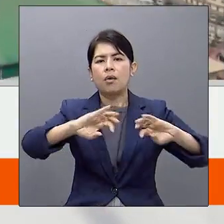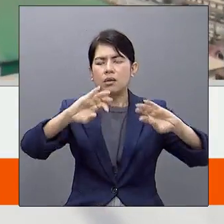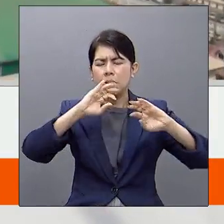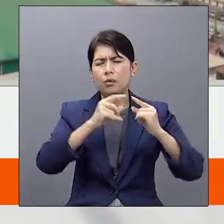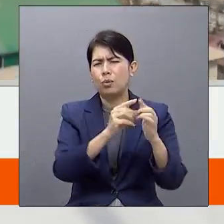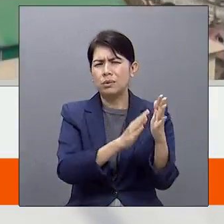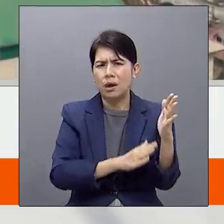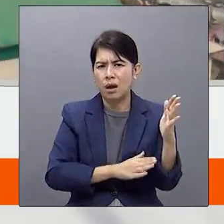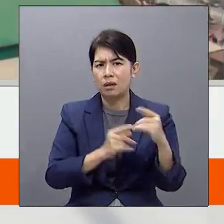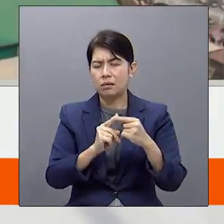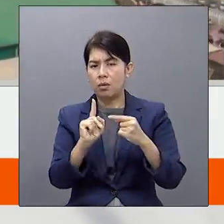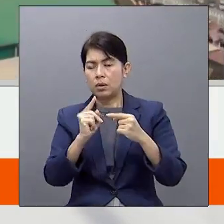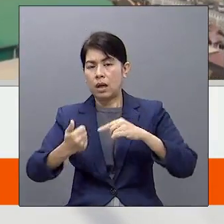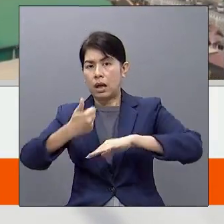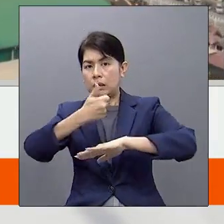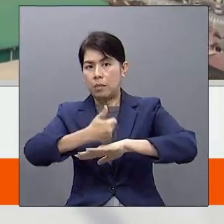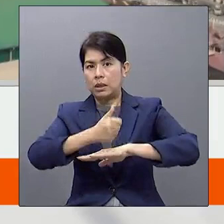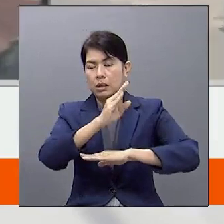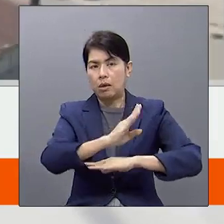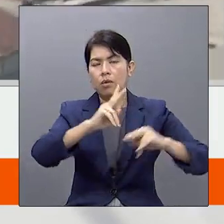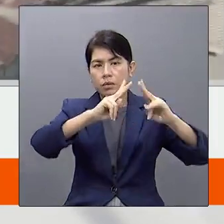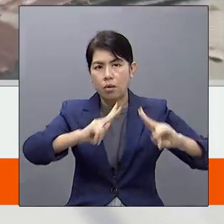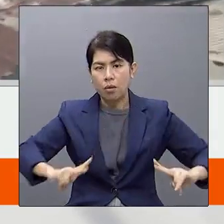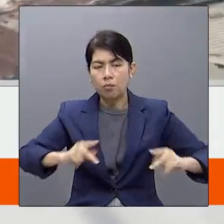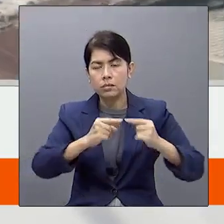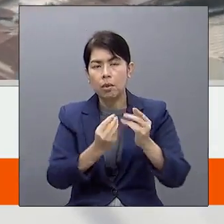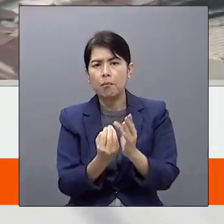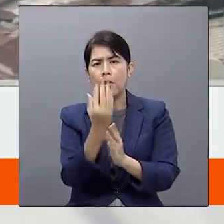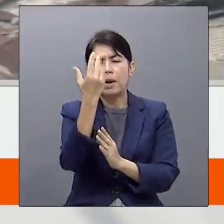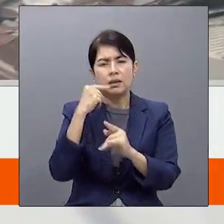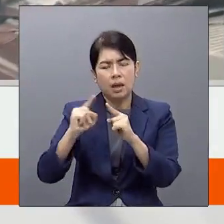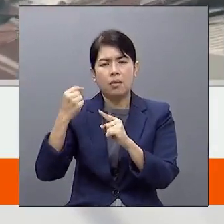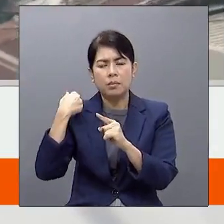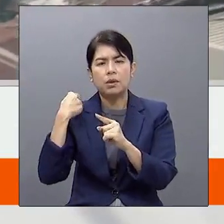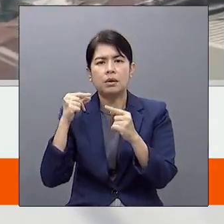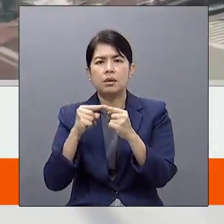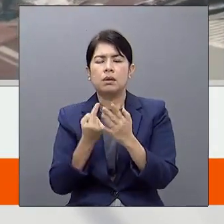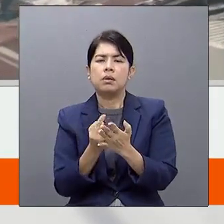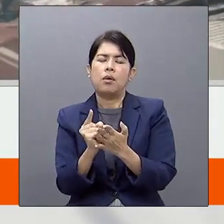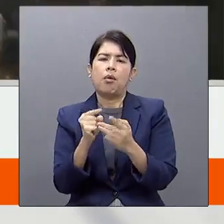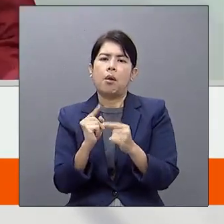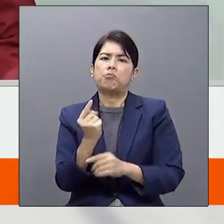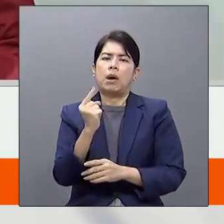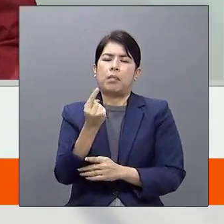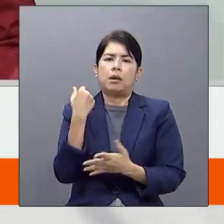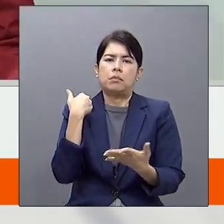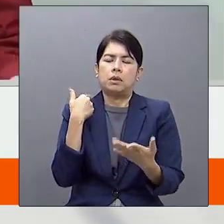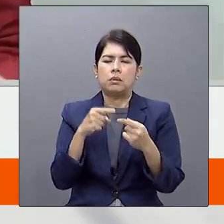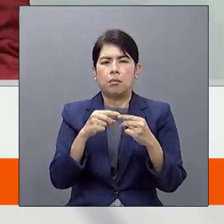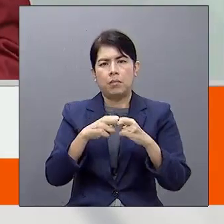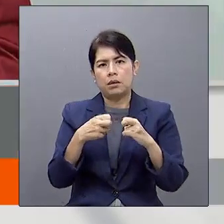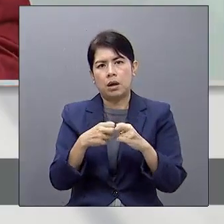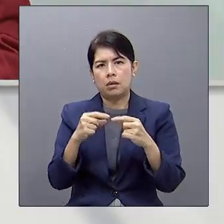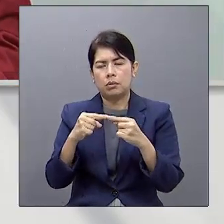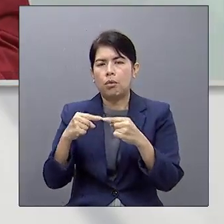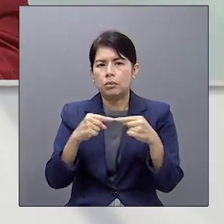ก็แกเข้าใจปัญหาอยู่พอสมควรแหละครับแต่ว่าผมคิดว่าในภาพรวมเนี่ยมันยังไม่ได ้ค่ะค่ะแล้วค่ะขอบพระคุณมากค่ะคุณบรรณ